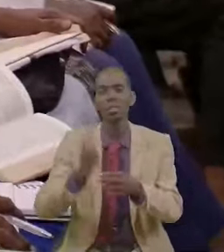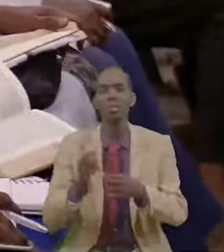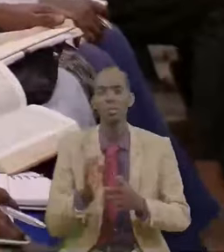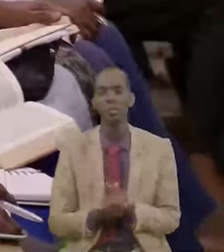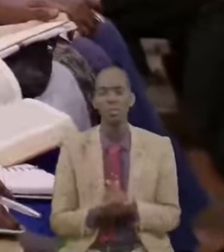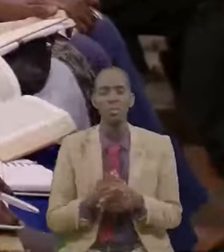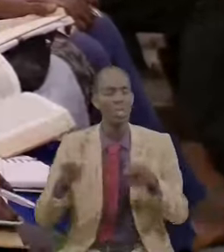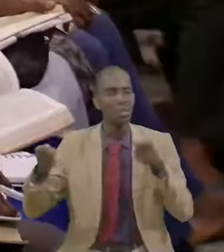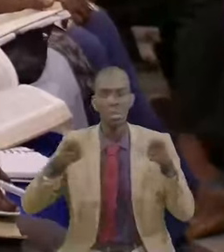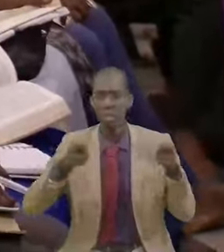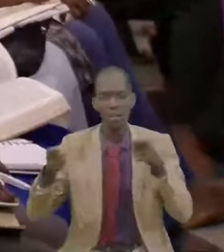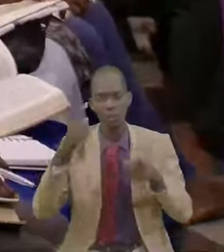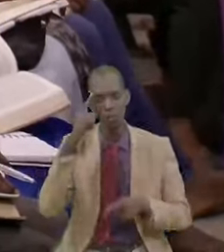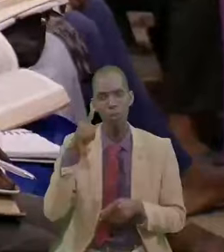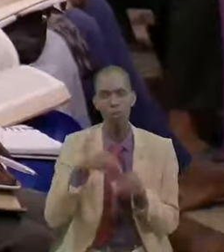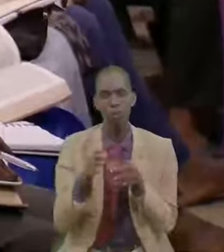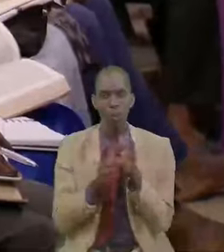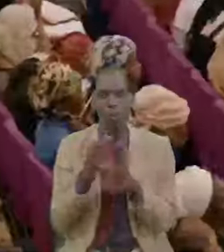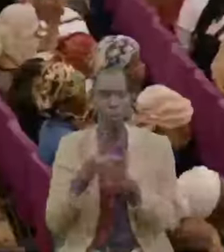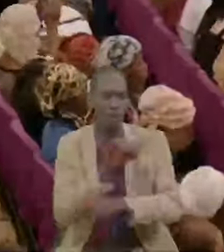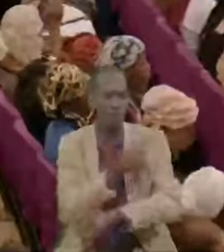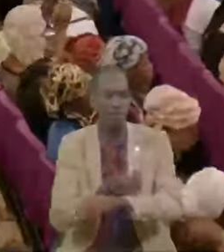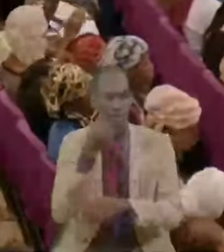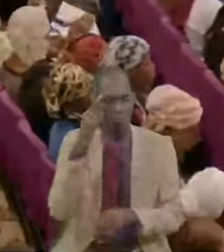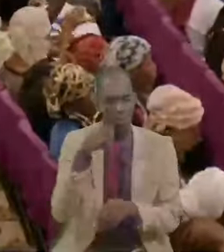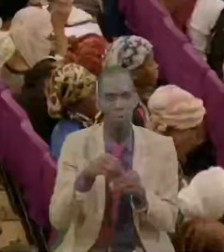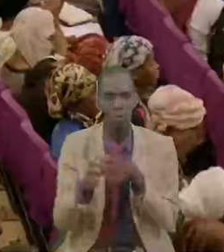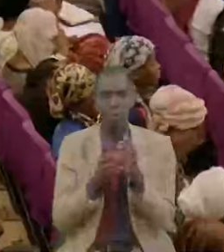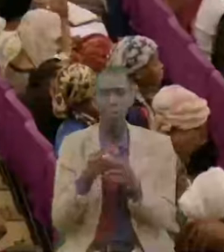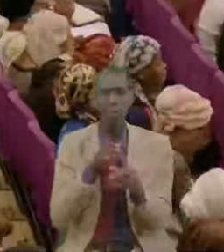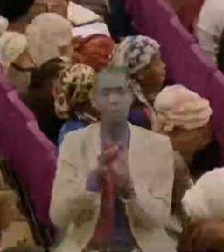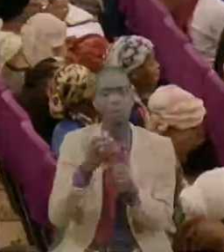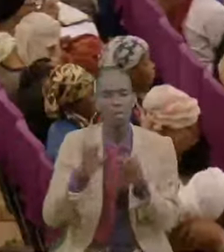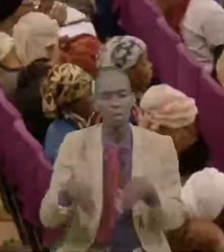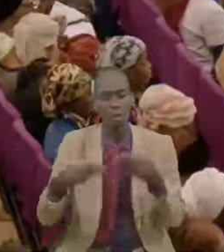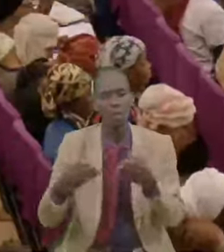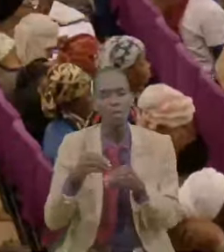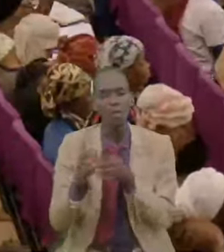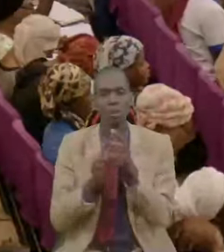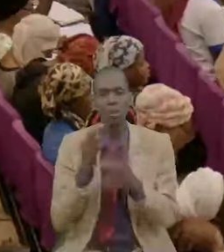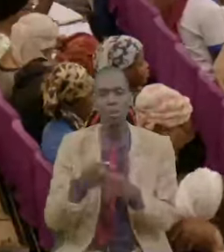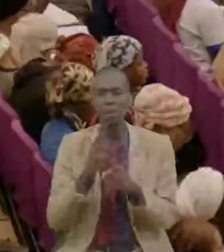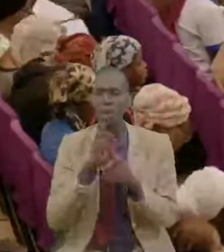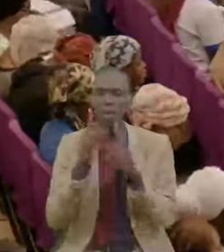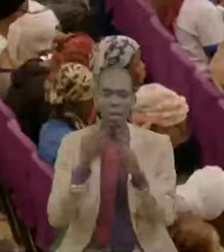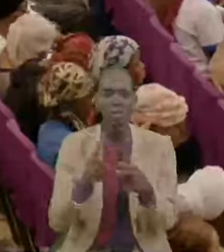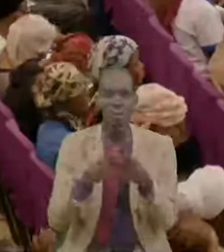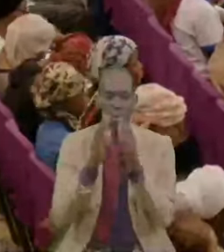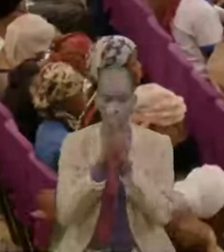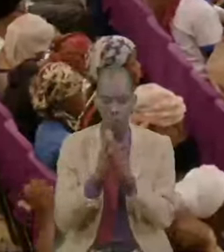La domination, l'autorité, les provisions suffisantes, la réponse aux